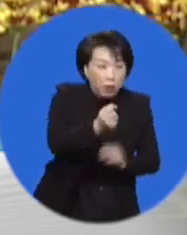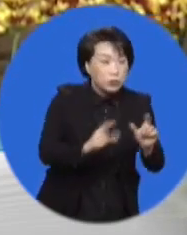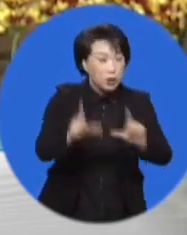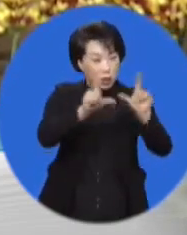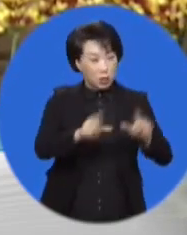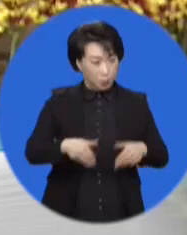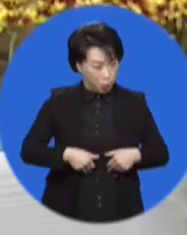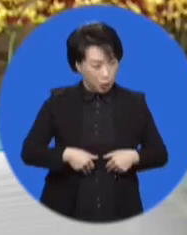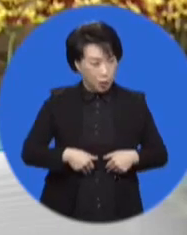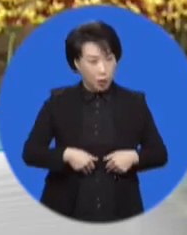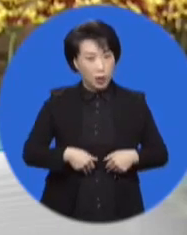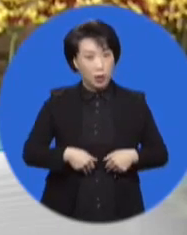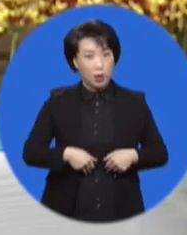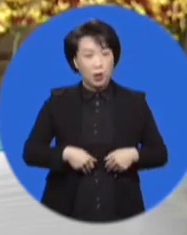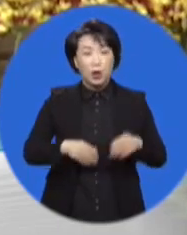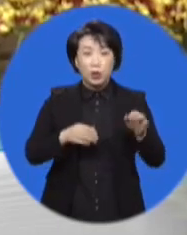돼.